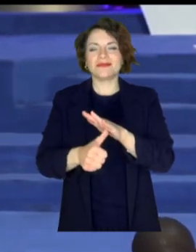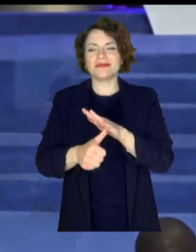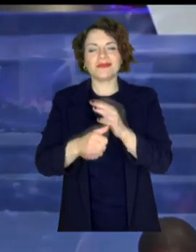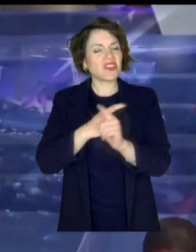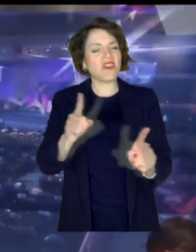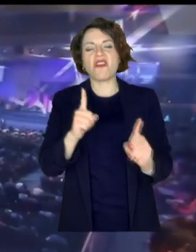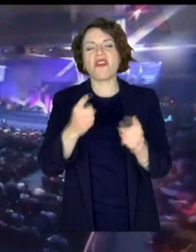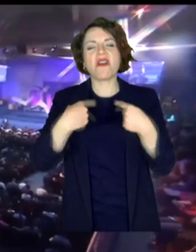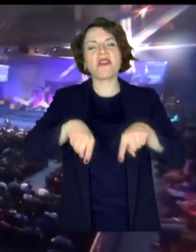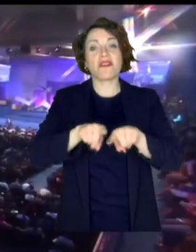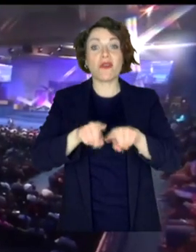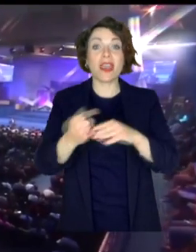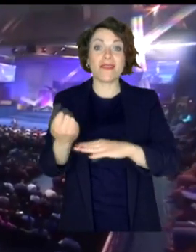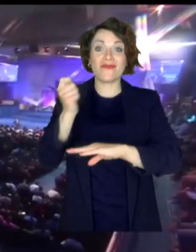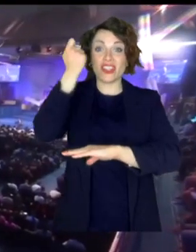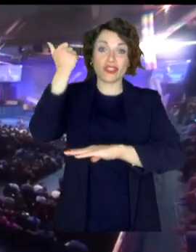Siamo vincitori.